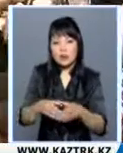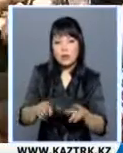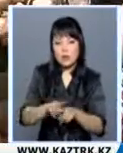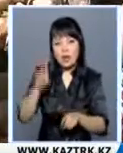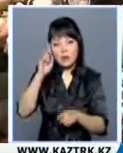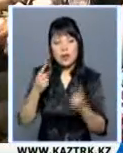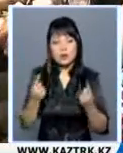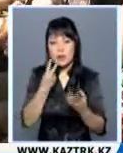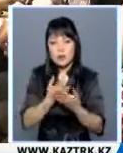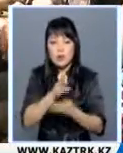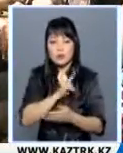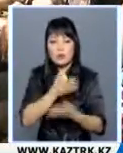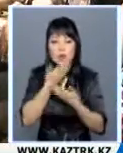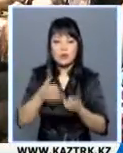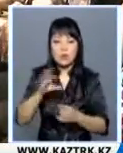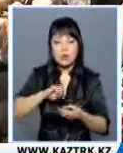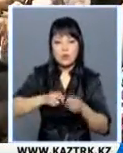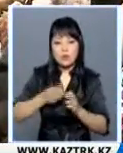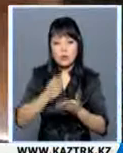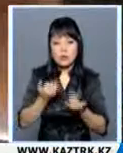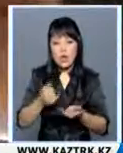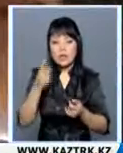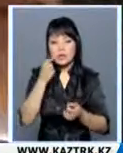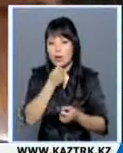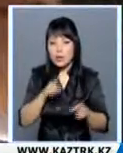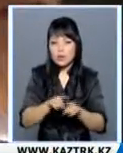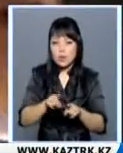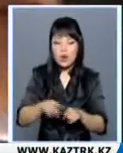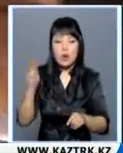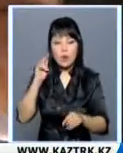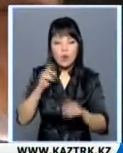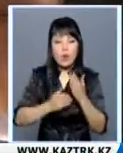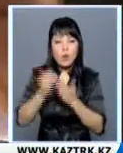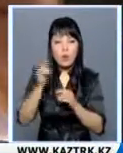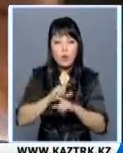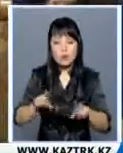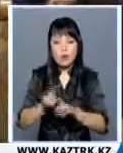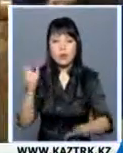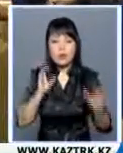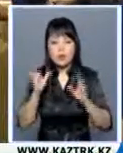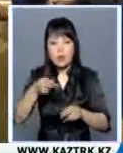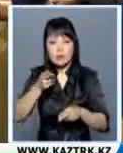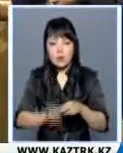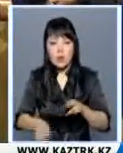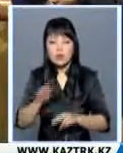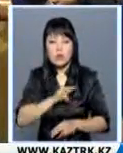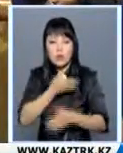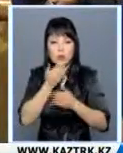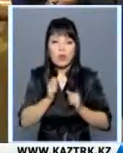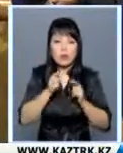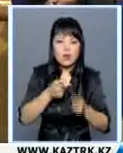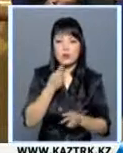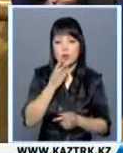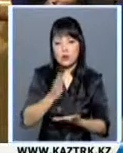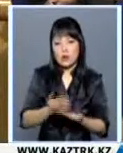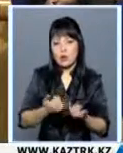мемлекеттерде де жұмыссыздық мәселесі өзекті. Мәселен, Испаниядағы жоғарғы оқу орындарын бітіруші әрбір үшінші түлек өзінің жұмыссыз сенделетінін біледі